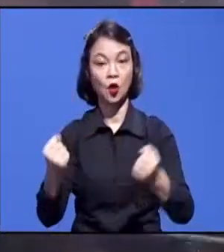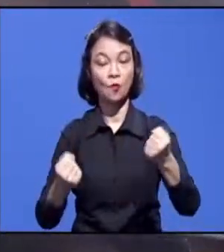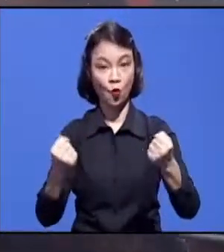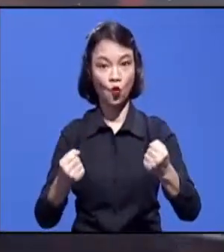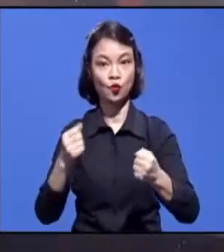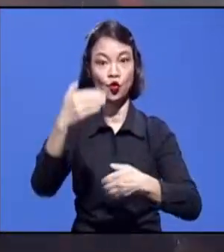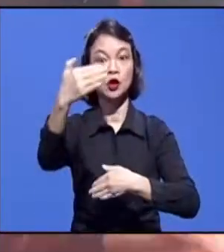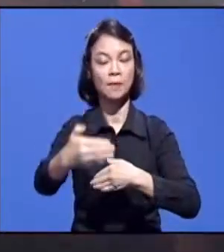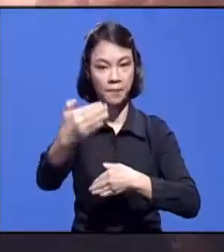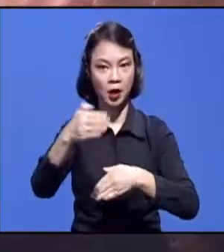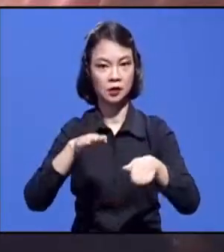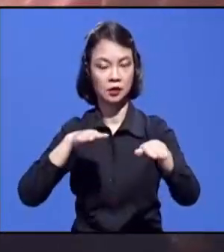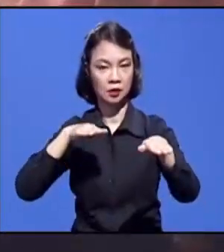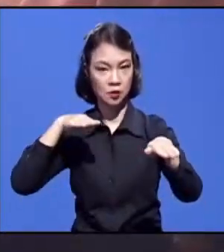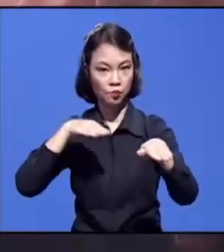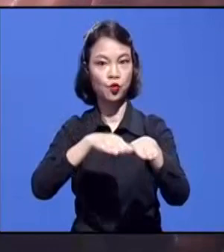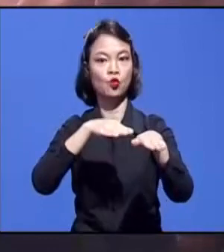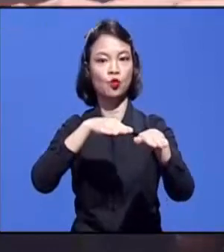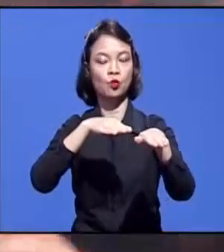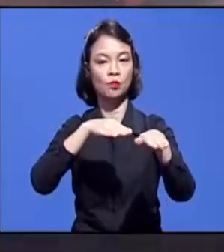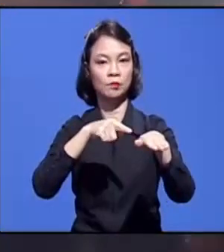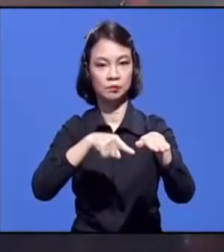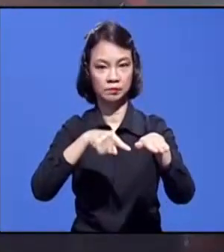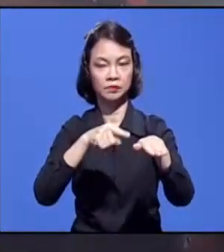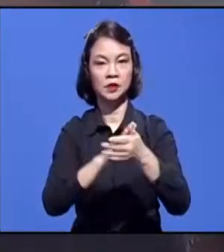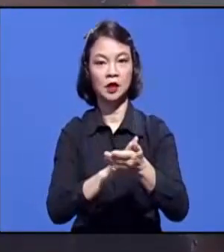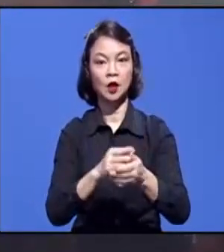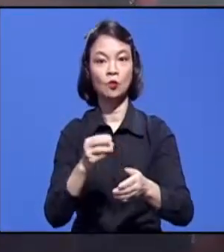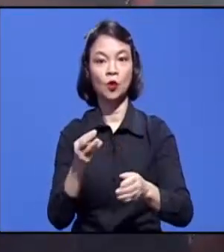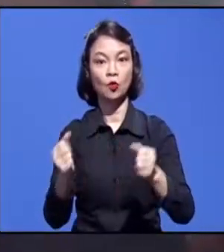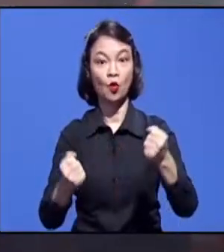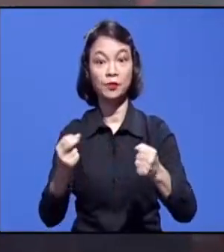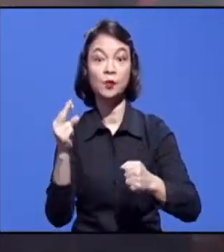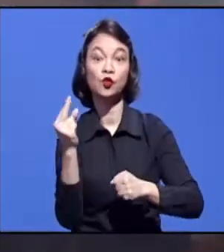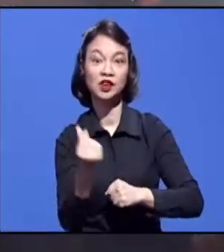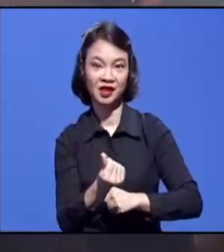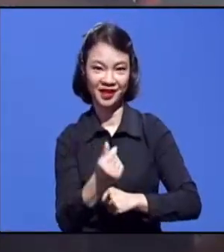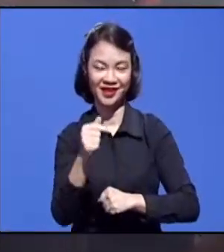up ditabrak sama mobil Sigra yang putih.